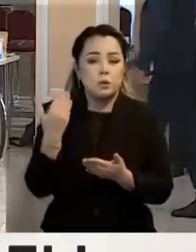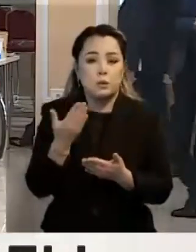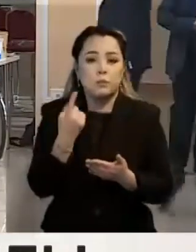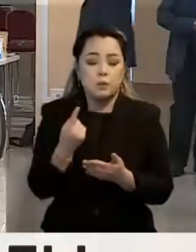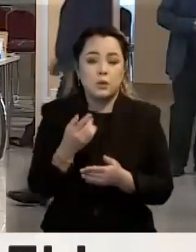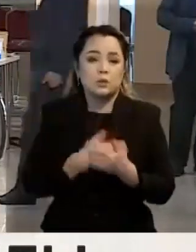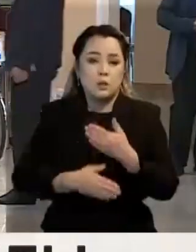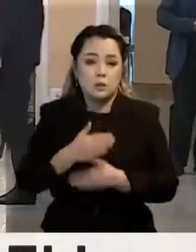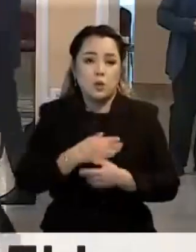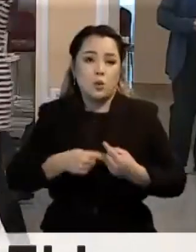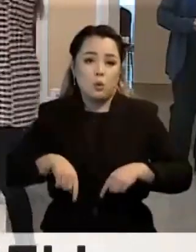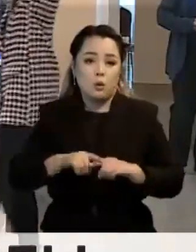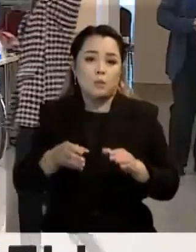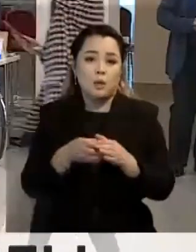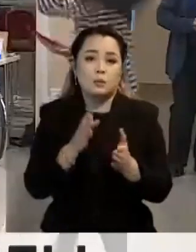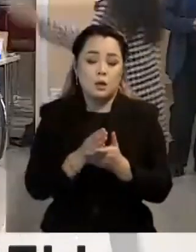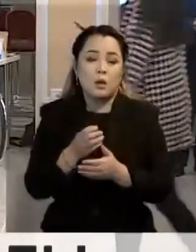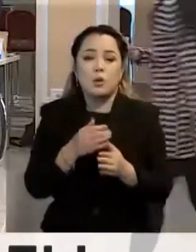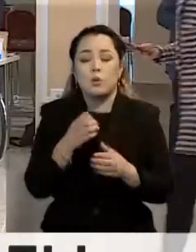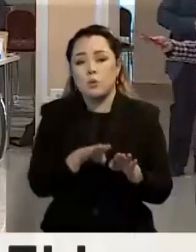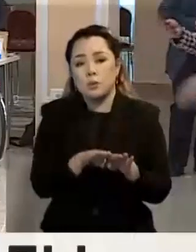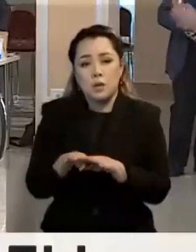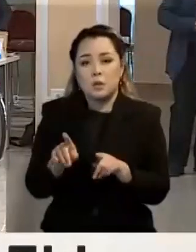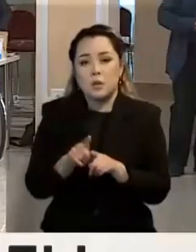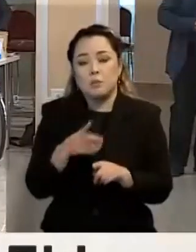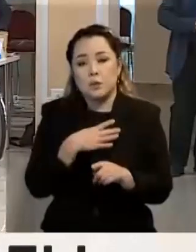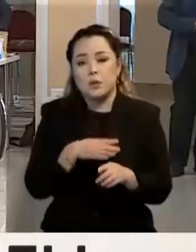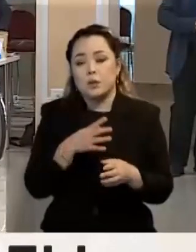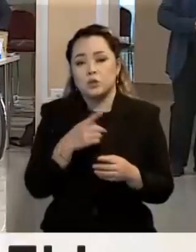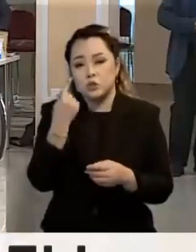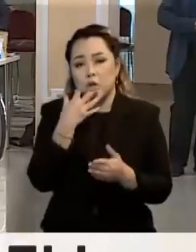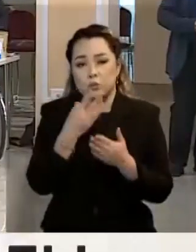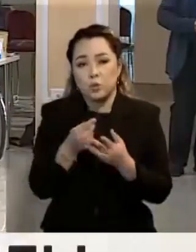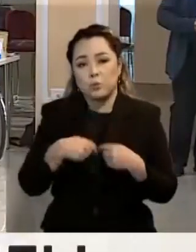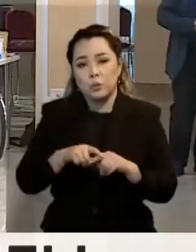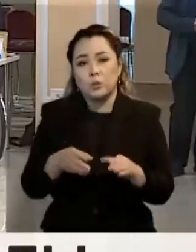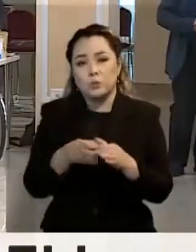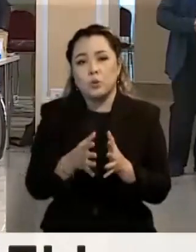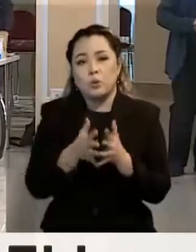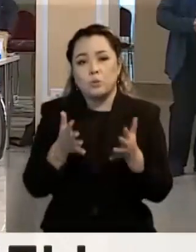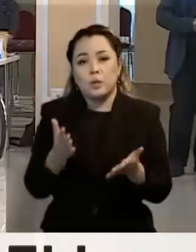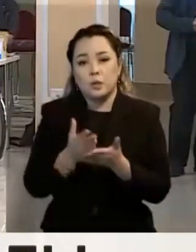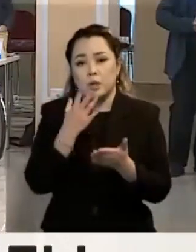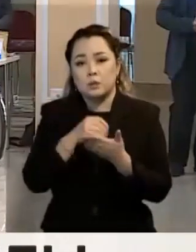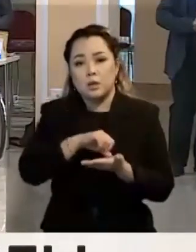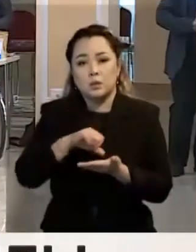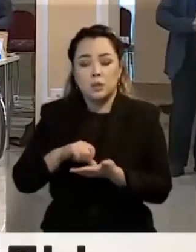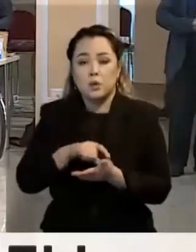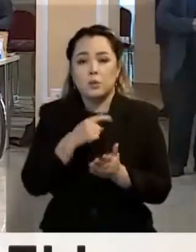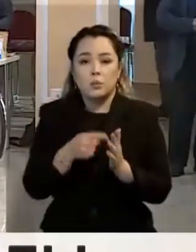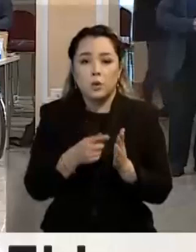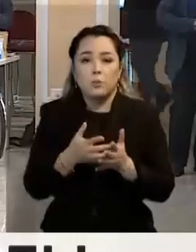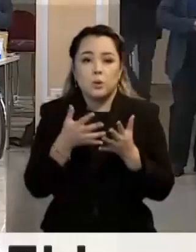бір ғана мүгедектер қоғамы болса, қазір ортақ мүддеге біріккен жеке ұйымдар көп. Бұл белгілі бір топтың өздеріне қатысты